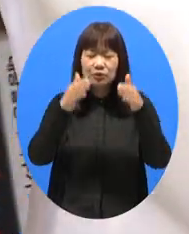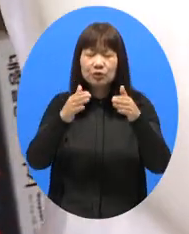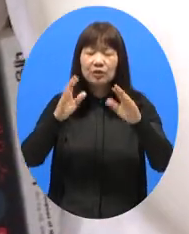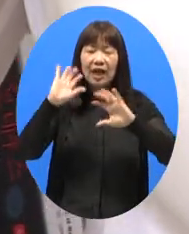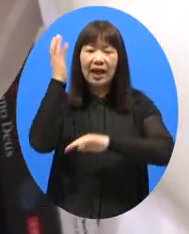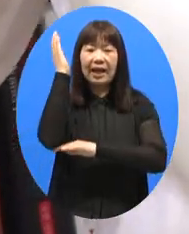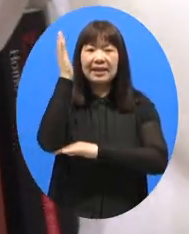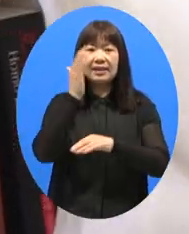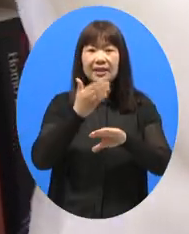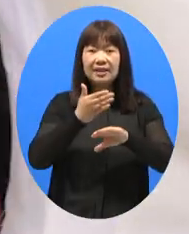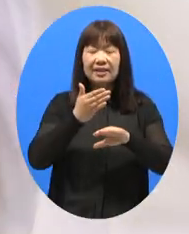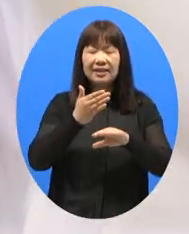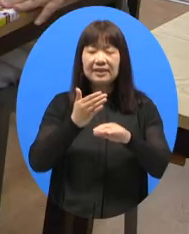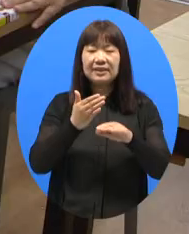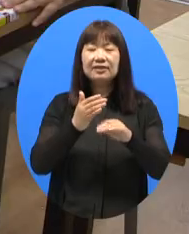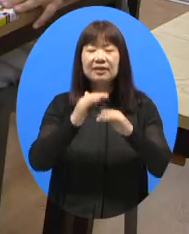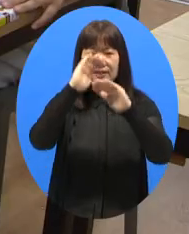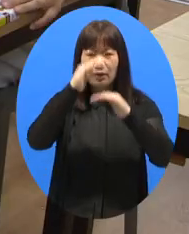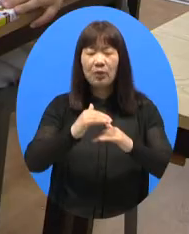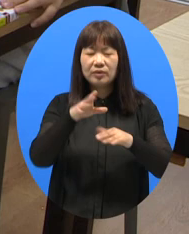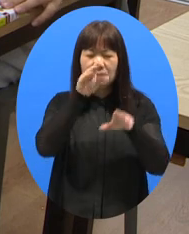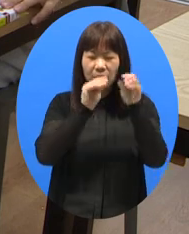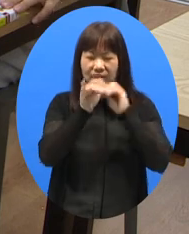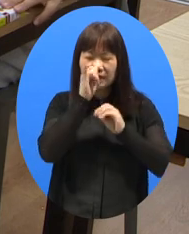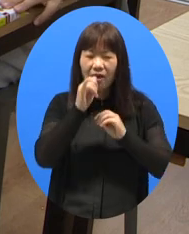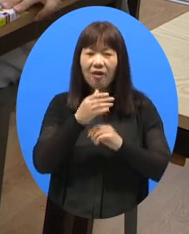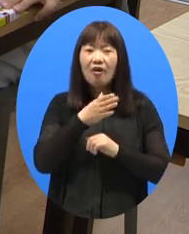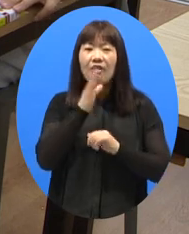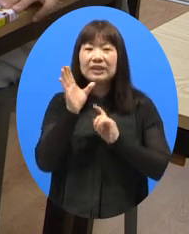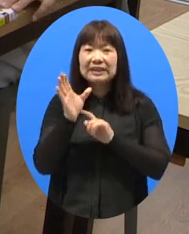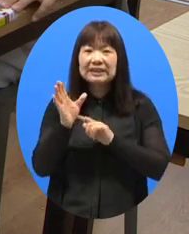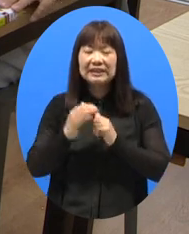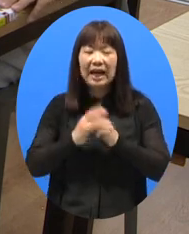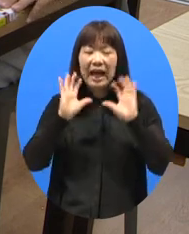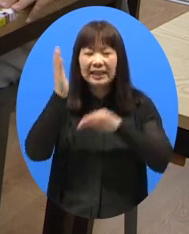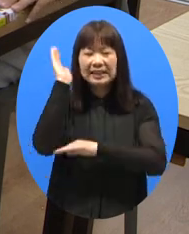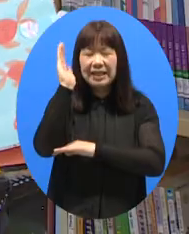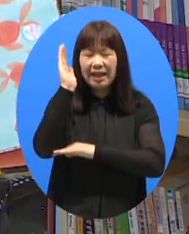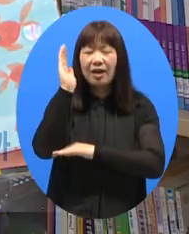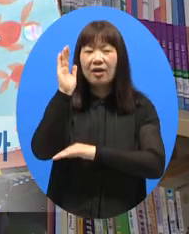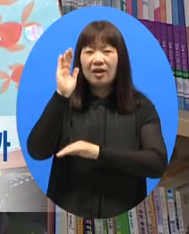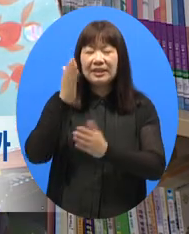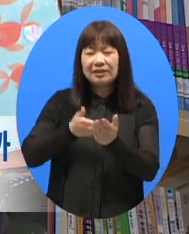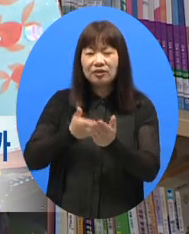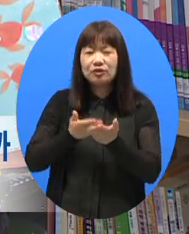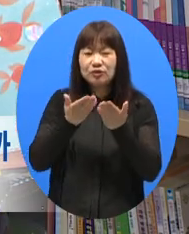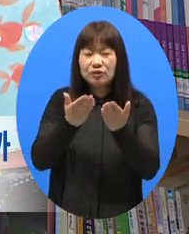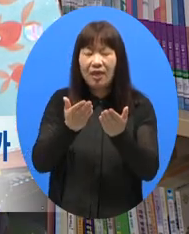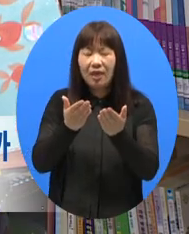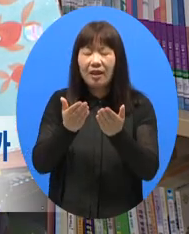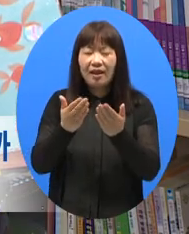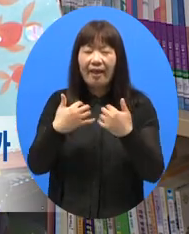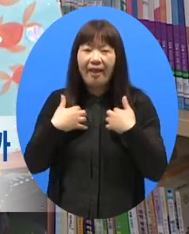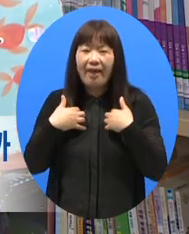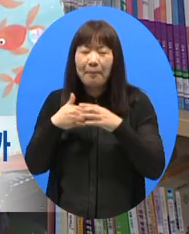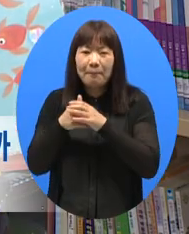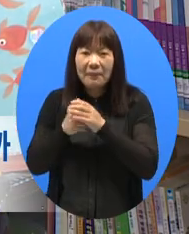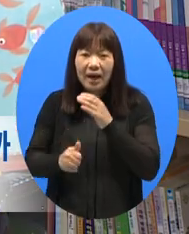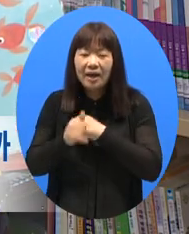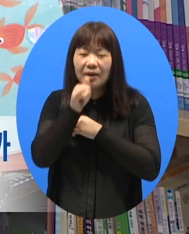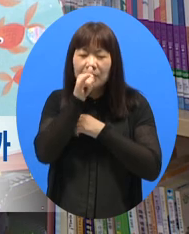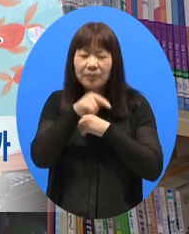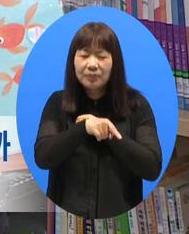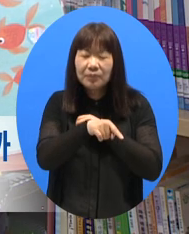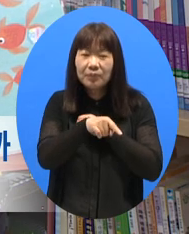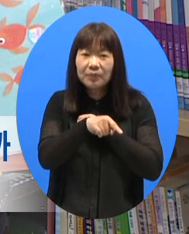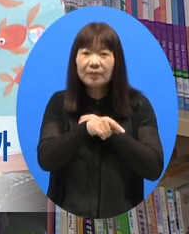듣습니다. 어르신의 실감나는 동화 구연에 금세 빠져드는 아이들. 금붕어 세 마리 갖다 놨잖아.